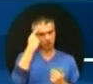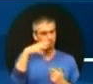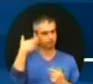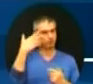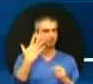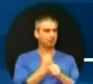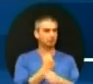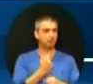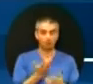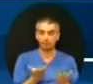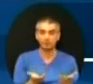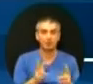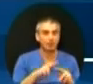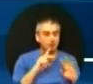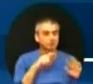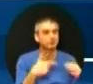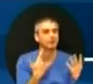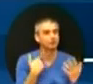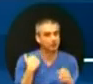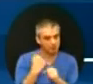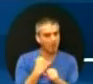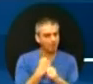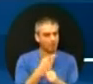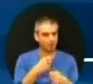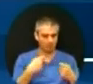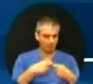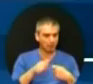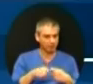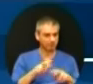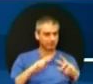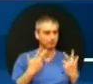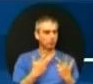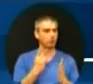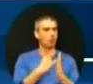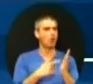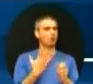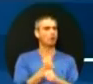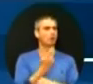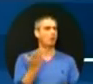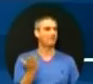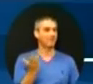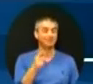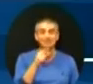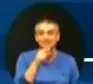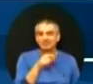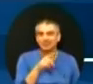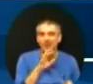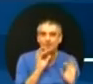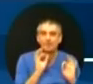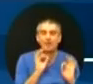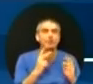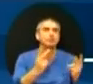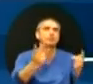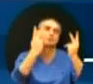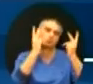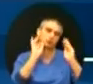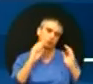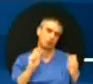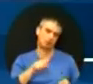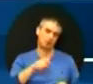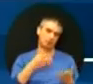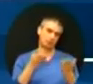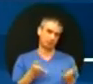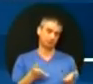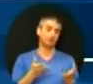שזה יעבור. והנה, אחרי 7 שנים של עבודה פרלמנטרית וציבורית, החוק הזה עובר. וזה באמת נשמת אפה של